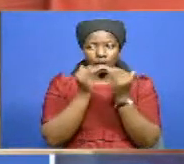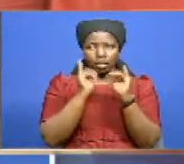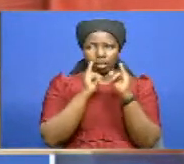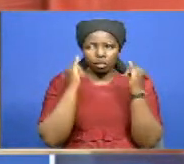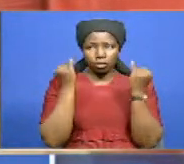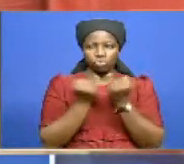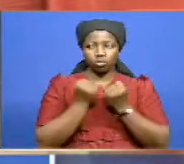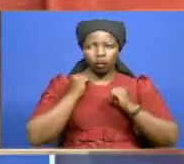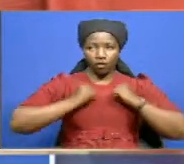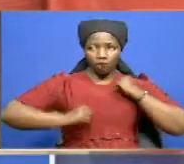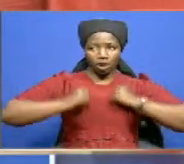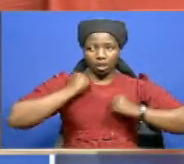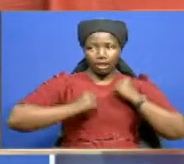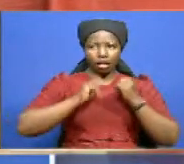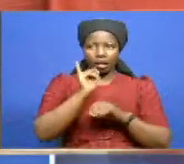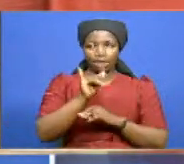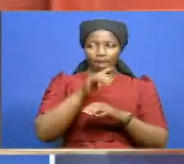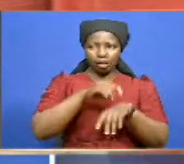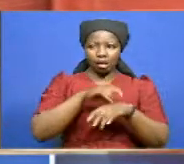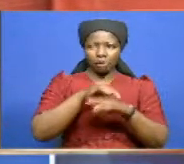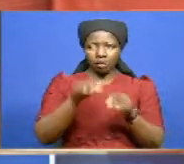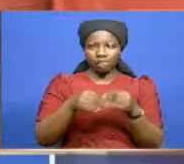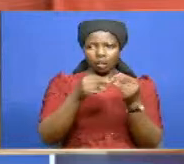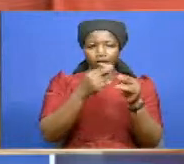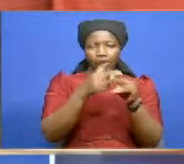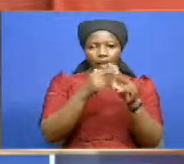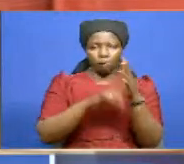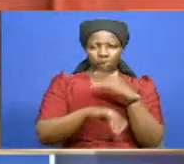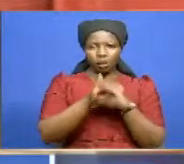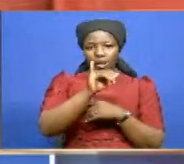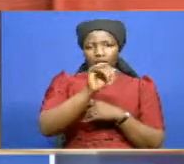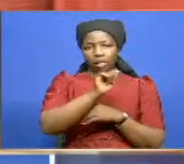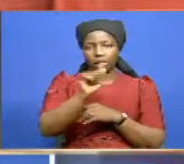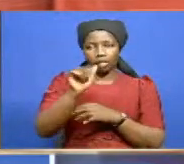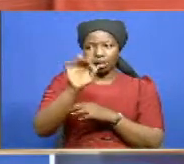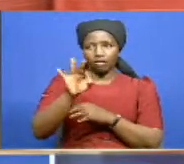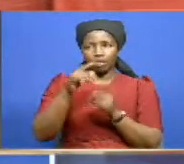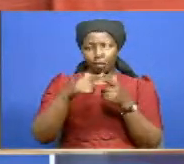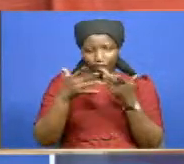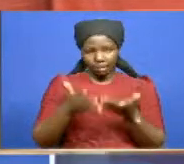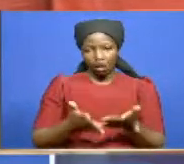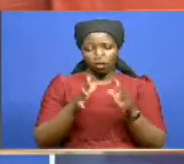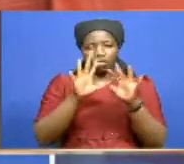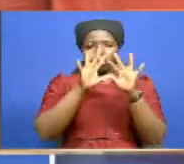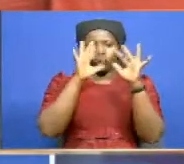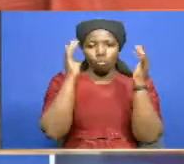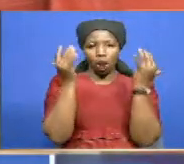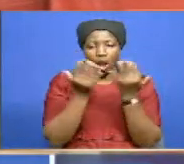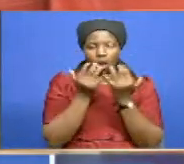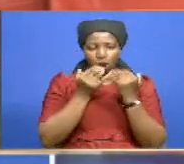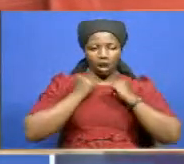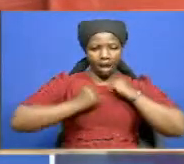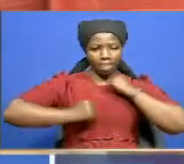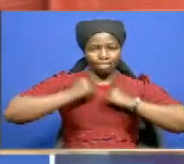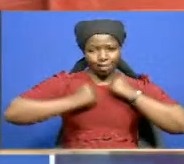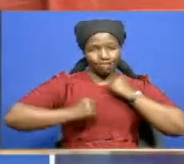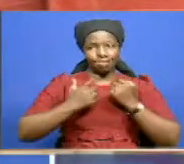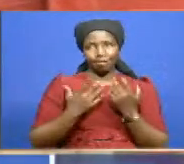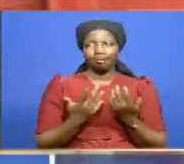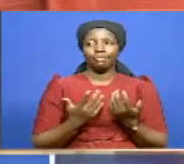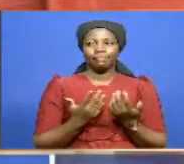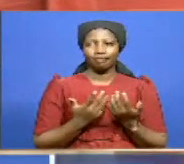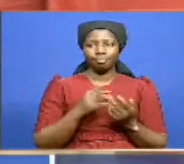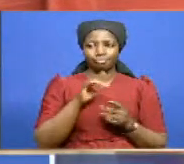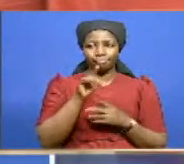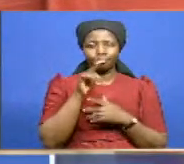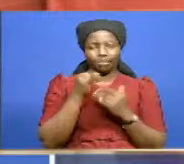athletics. That time it used to be called IAAF, currently is World Athletics, noted to be one of the